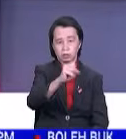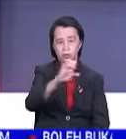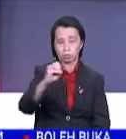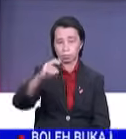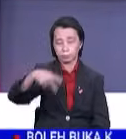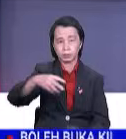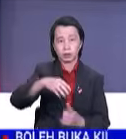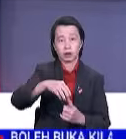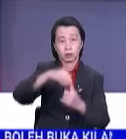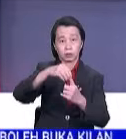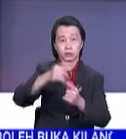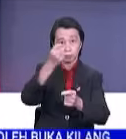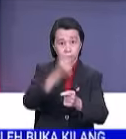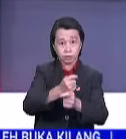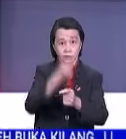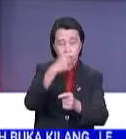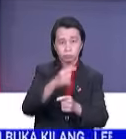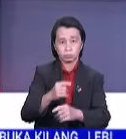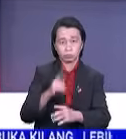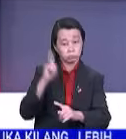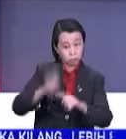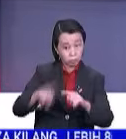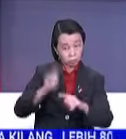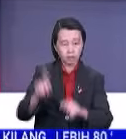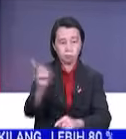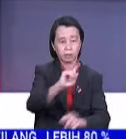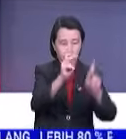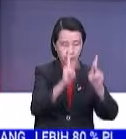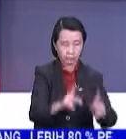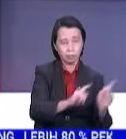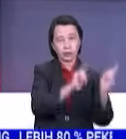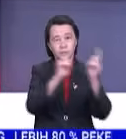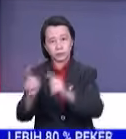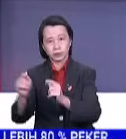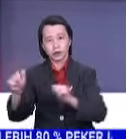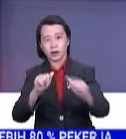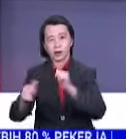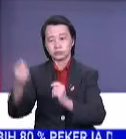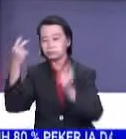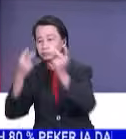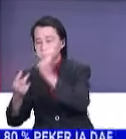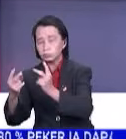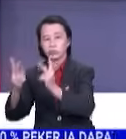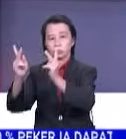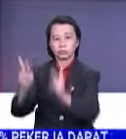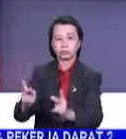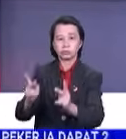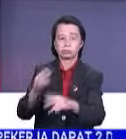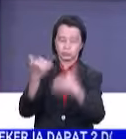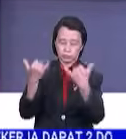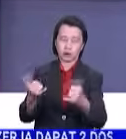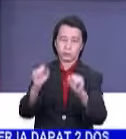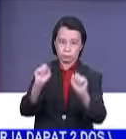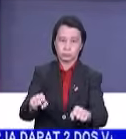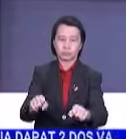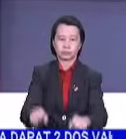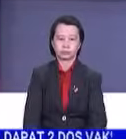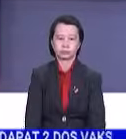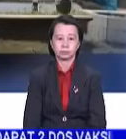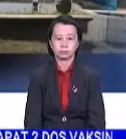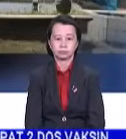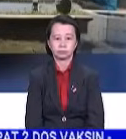khusus ditetapkan untuk menghalau mana-mana pihak untuk melakukan aktiviti ziarah kubur buat mastiin